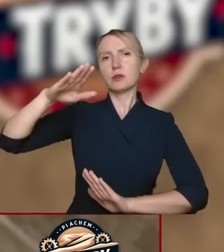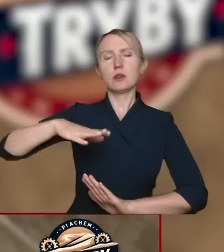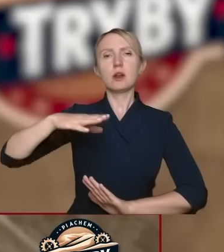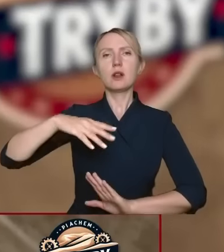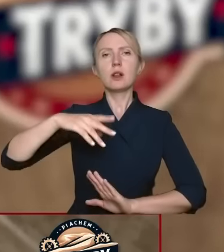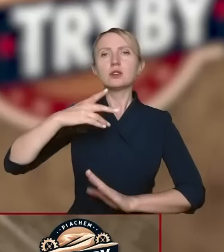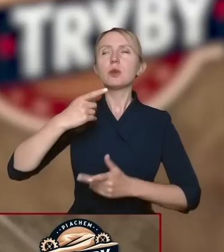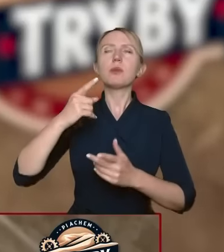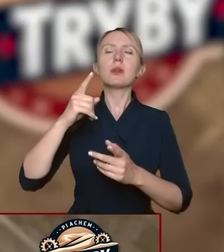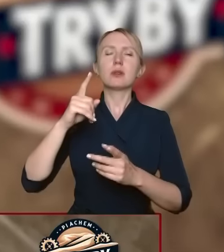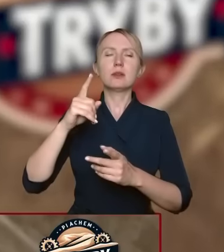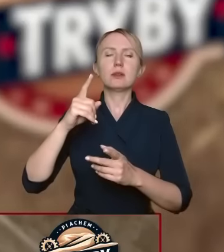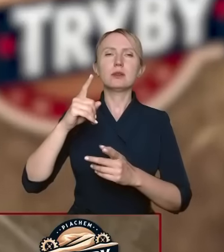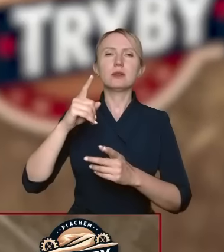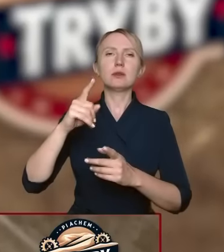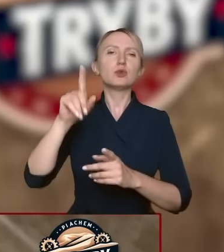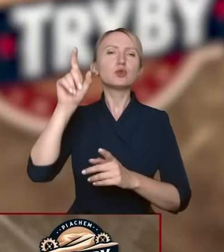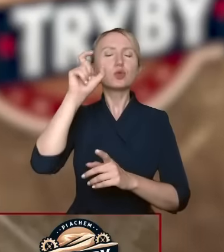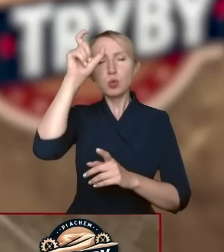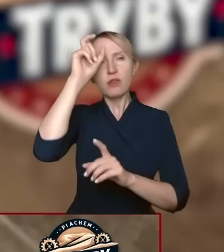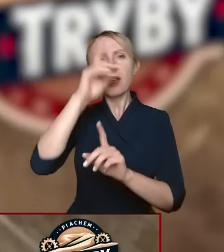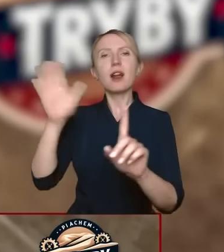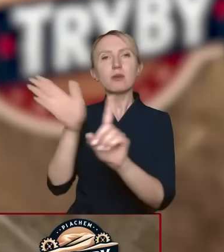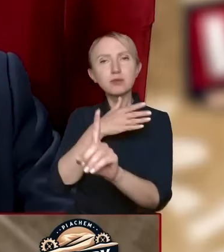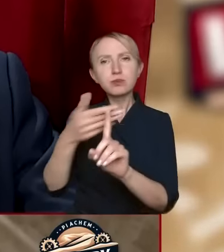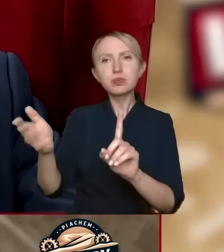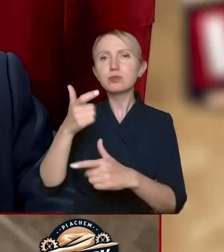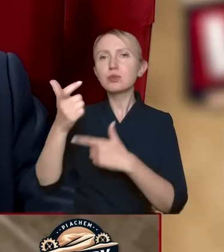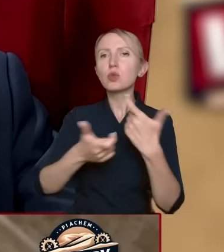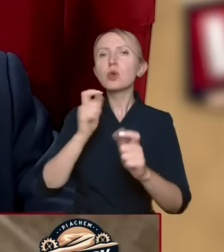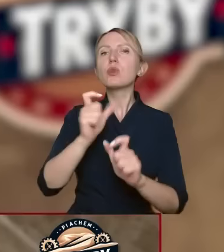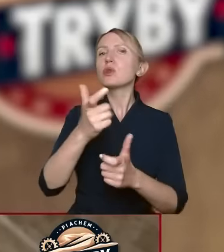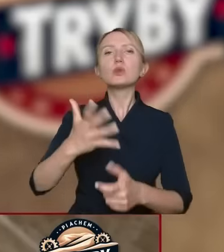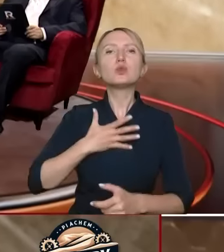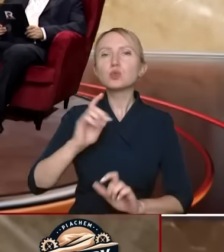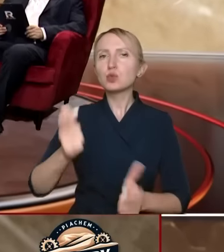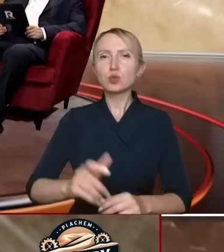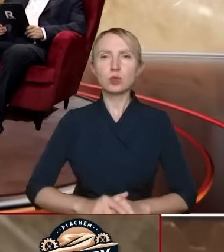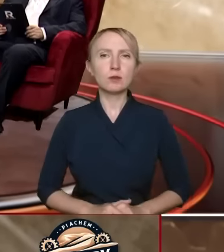bić. To taka ballada o bokserze była. Olu, co ty o tym sądzisz?